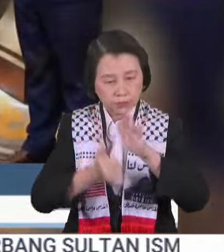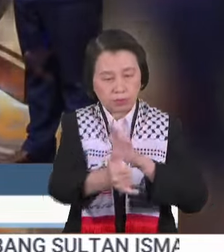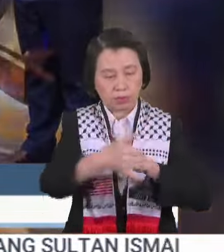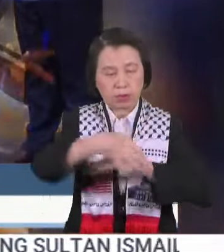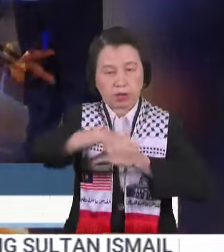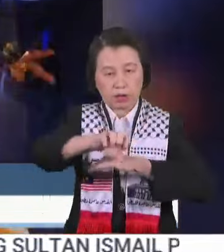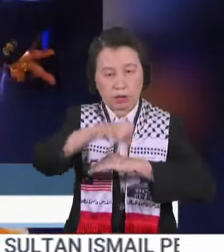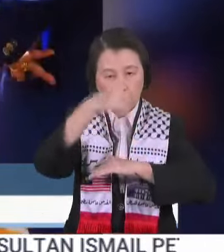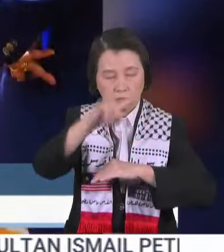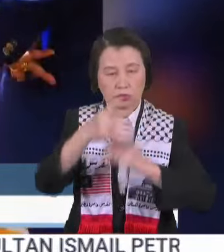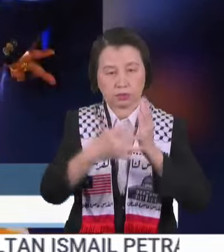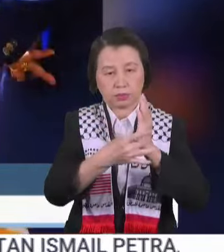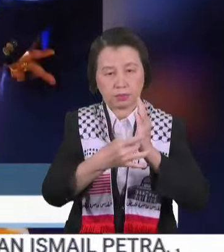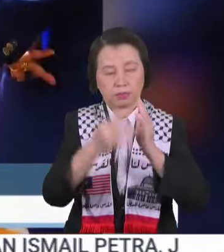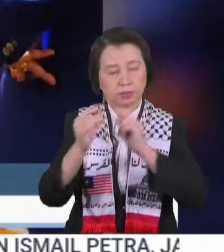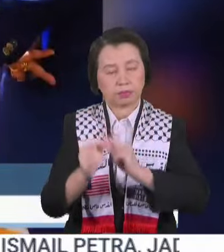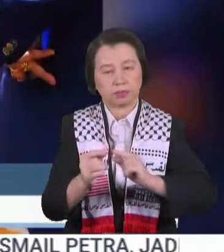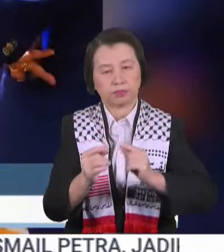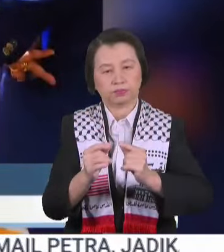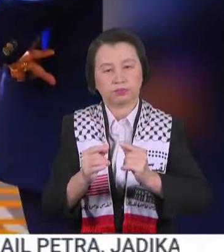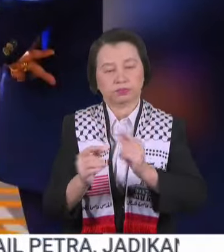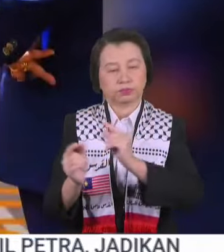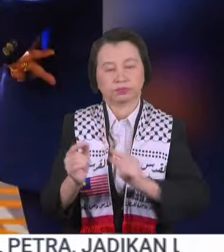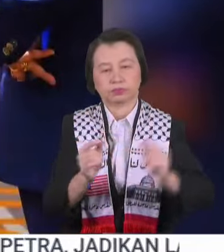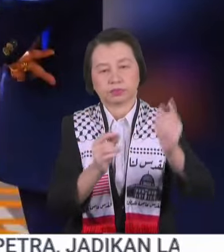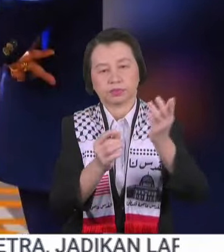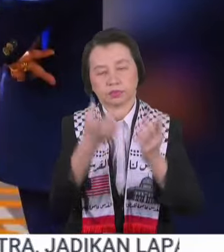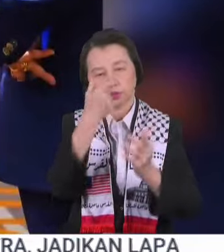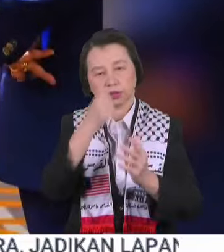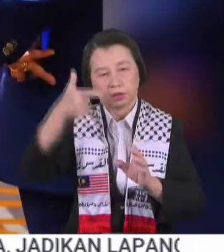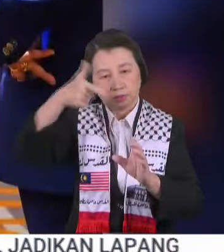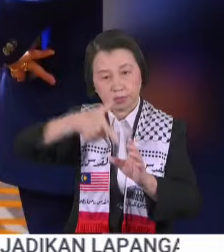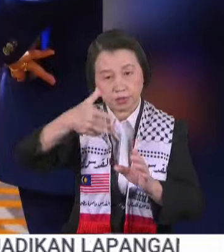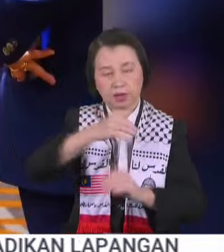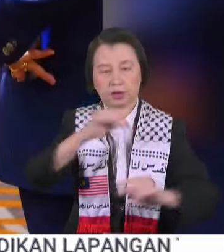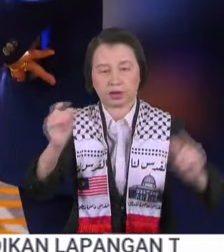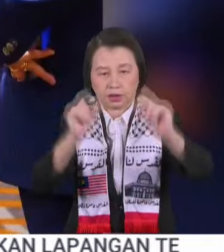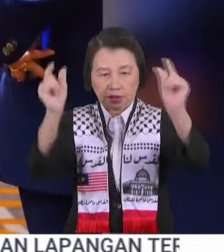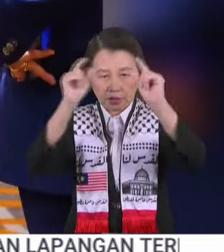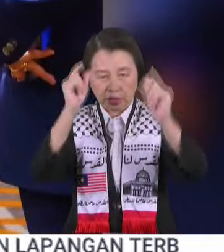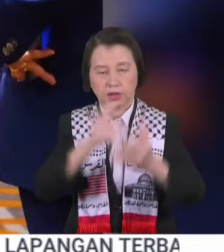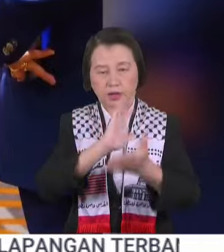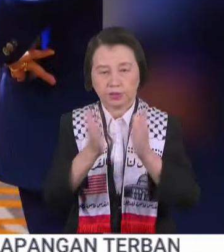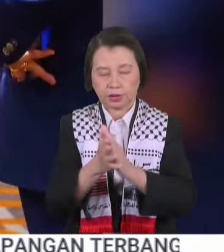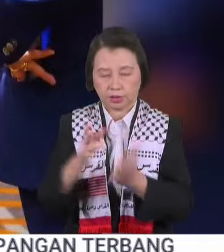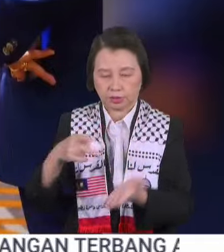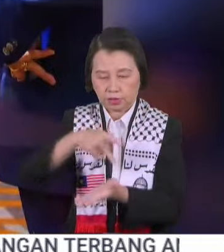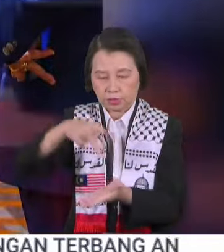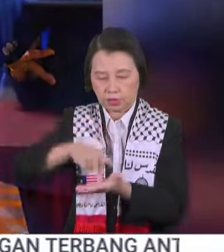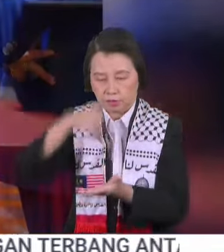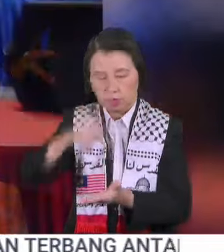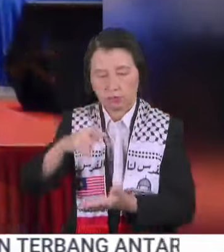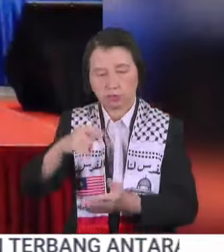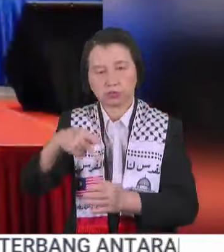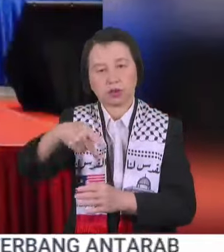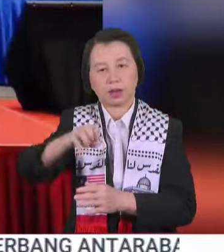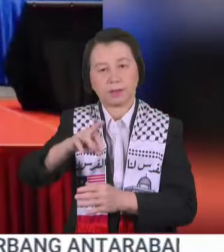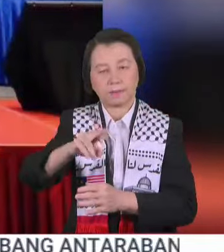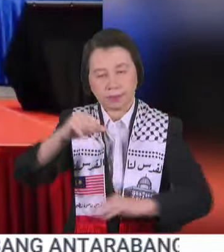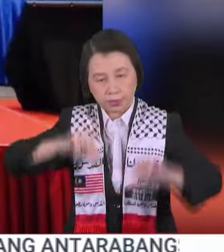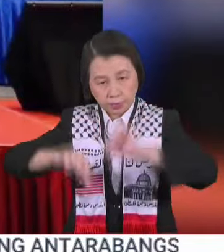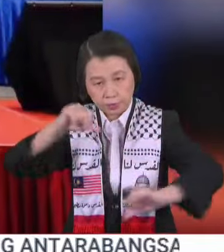utama bagi industri minyak dan gas, bahkan bersedia untuk menjadi hub bagi sumber baju jisim, petrokimia dan